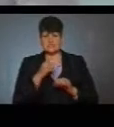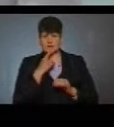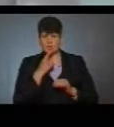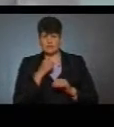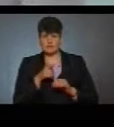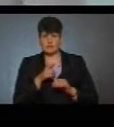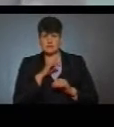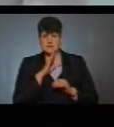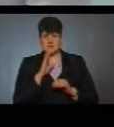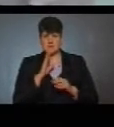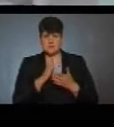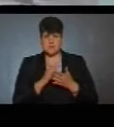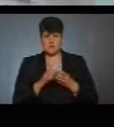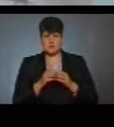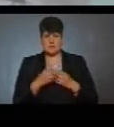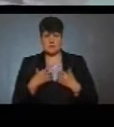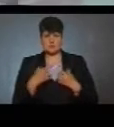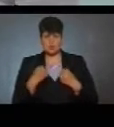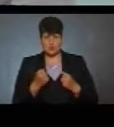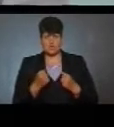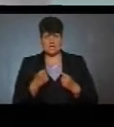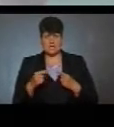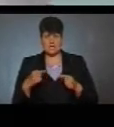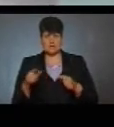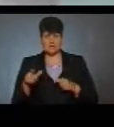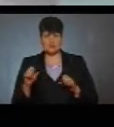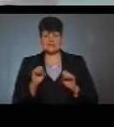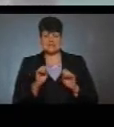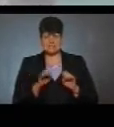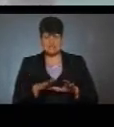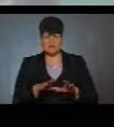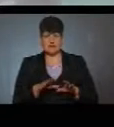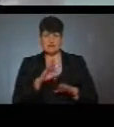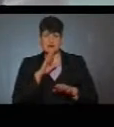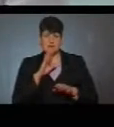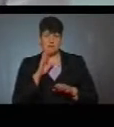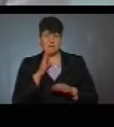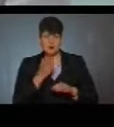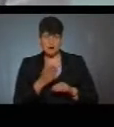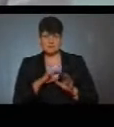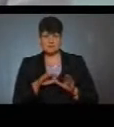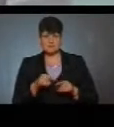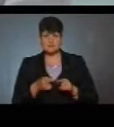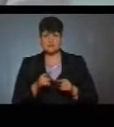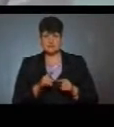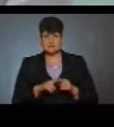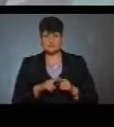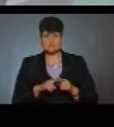вас мама мала проблеми зі здоров'ям, і інші люди здавали її мамі, і після цього така